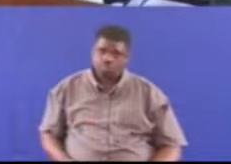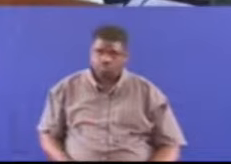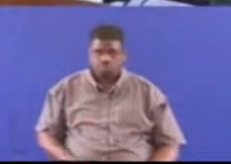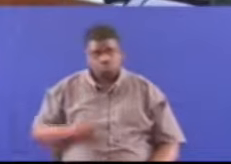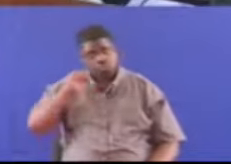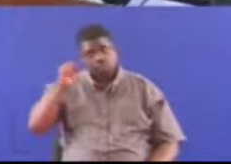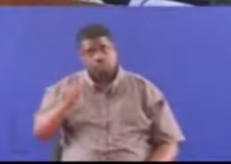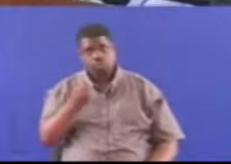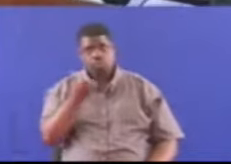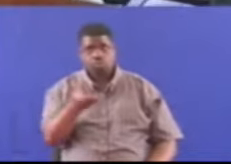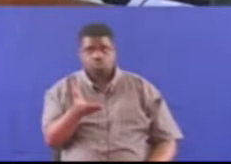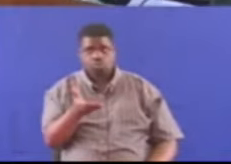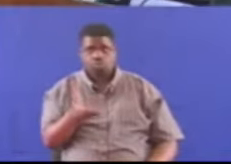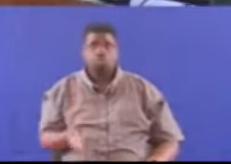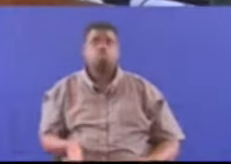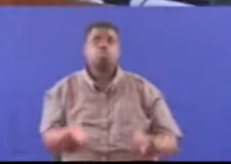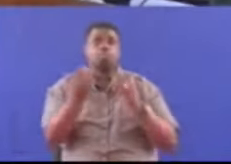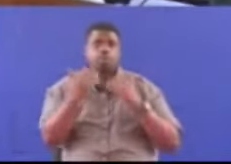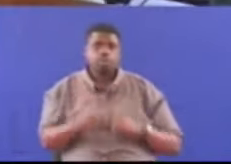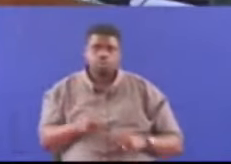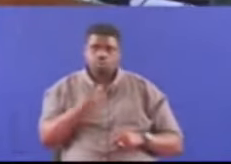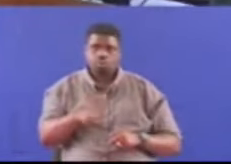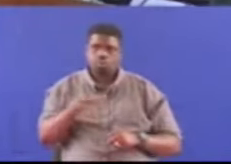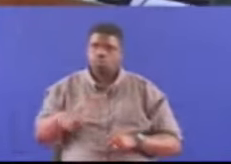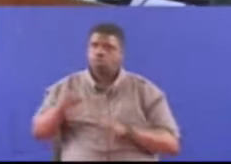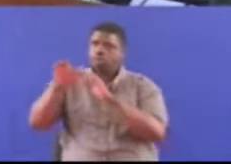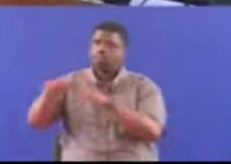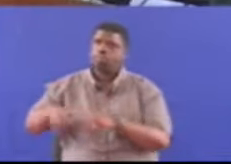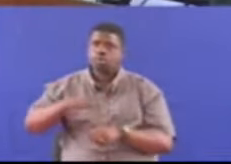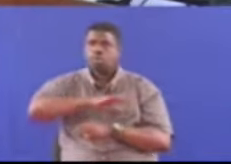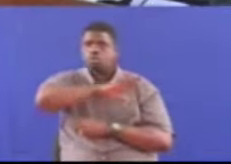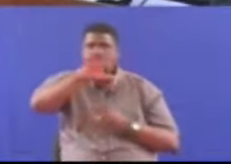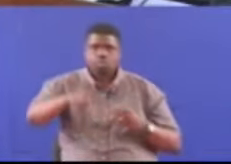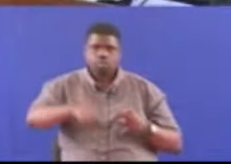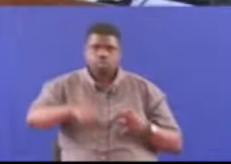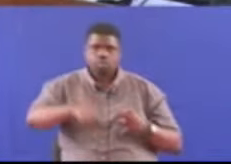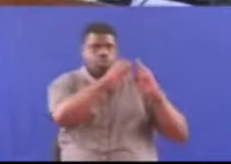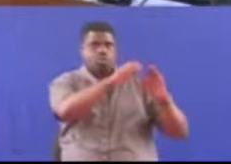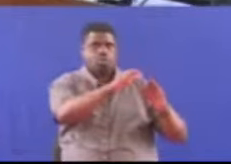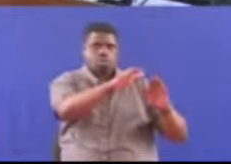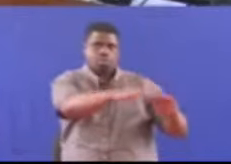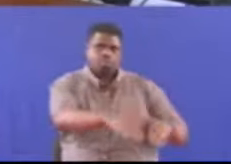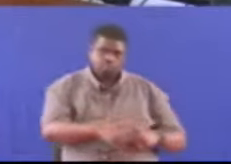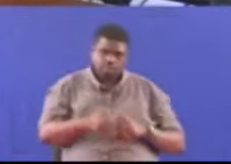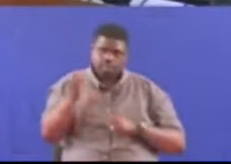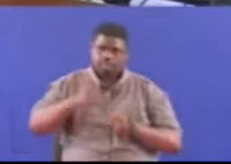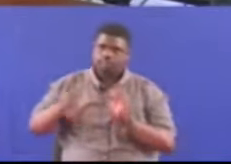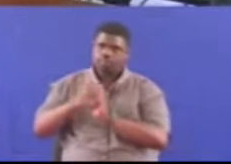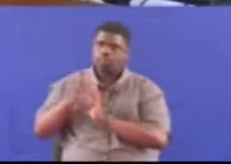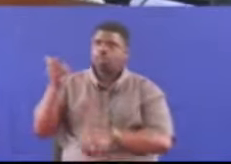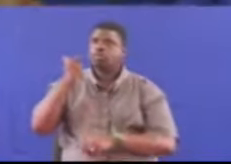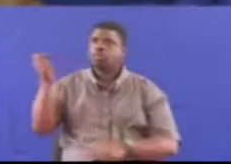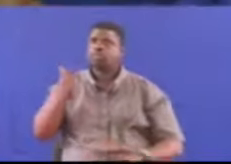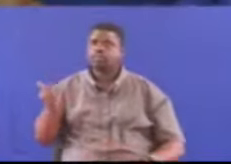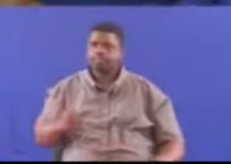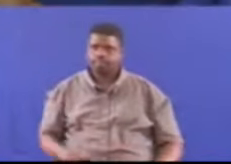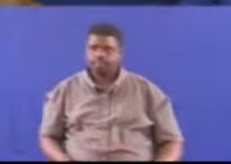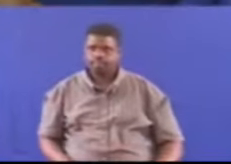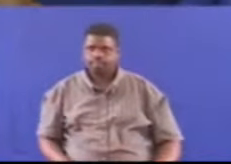huu umewezeshwa na wabunge wote wa Bunge la Jamhuri ya Muungano wa Tanzania.